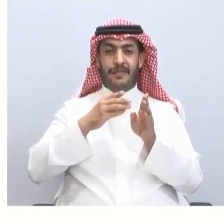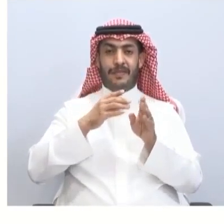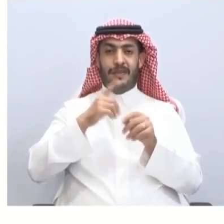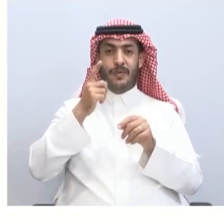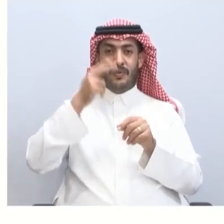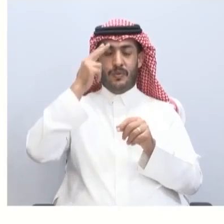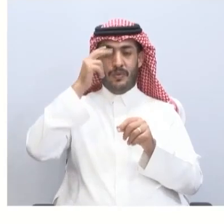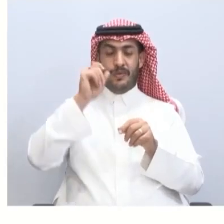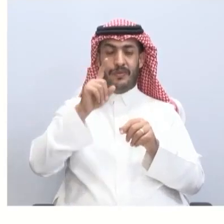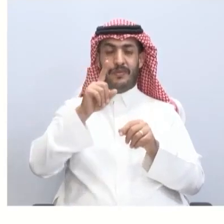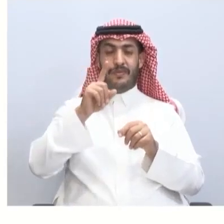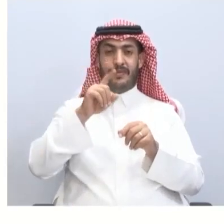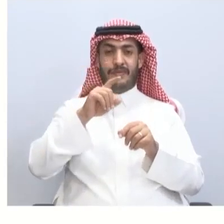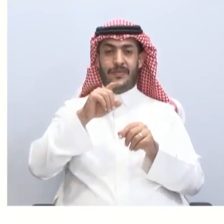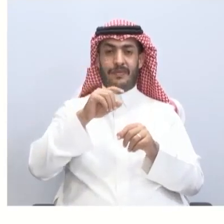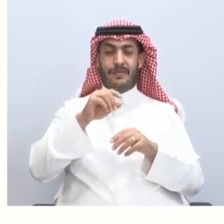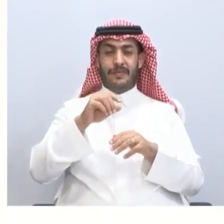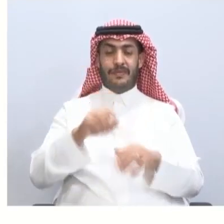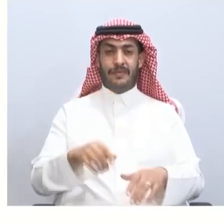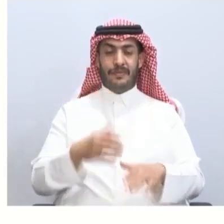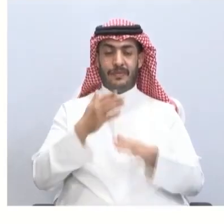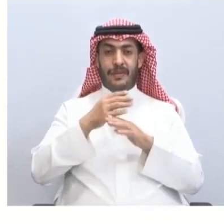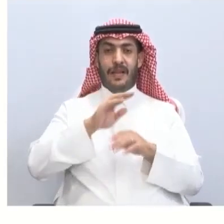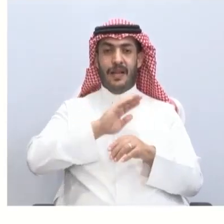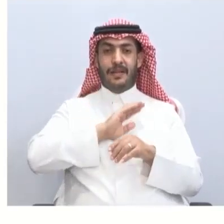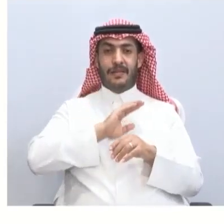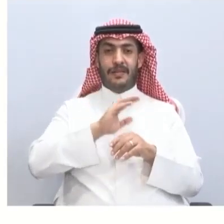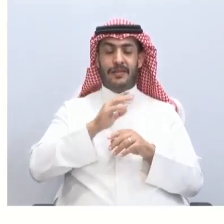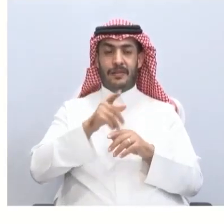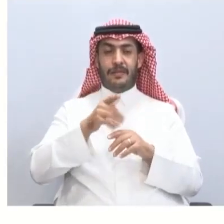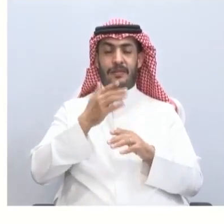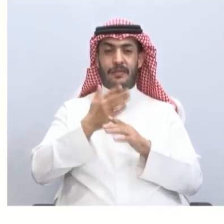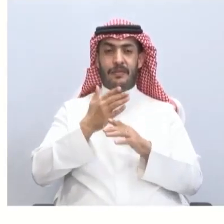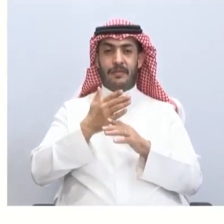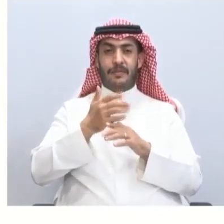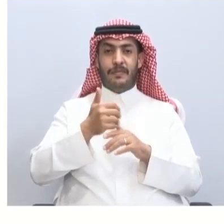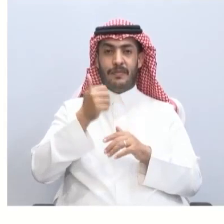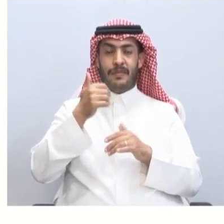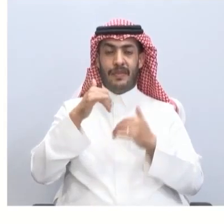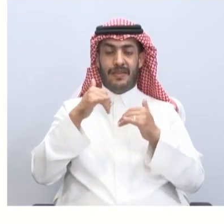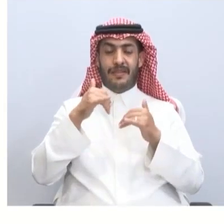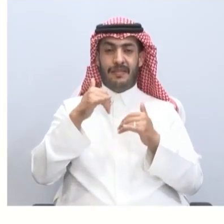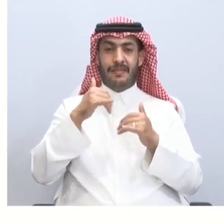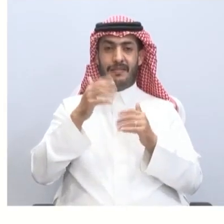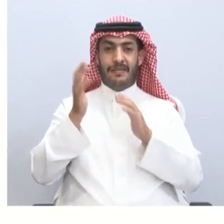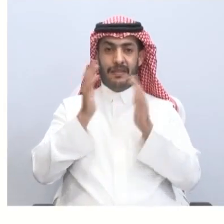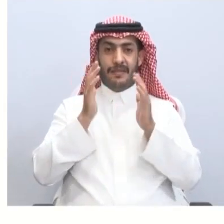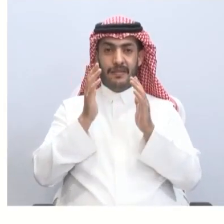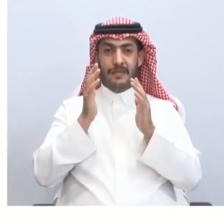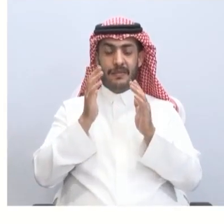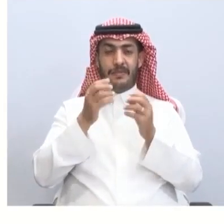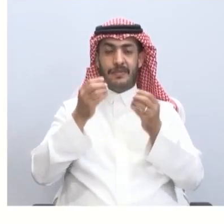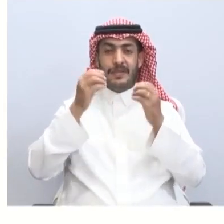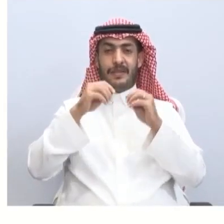الدوله السعوديه الاولى من الحج هذا اعطى وضعا متوترا